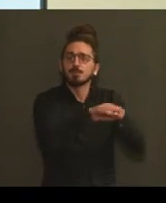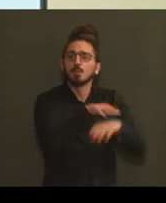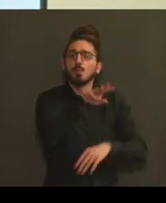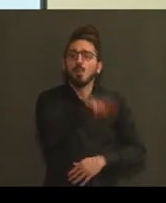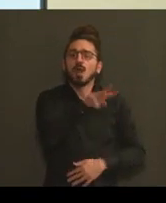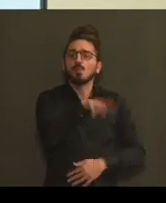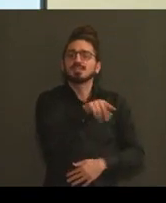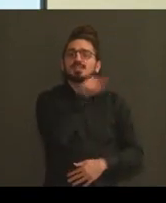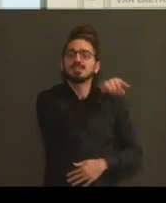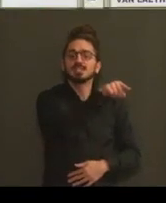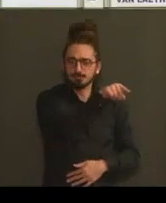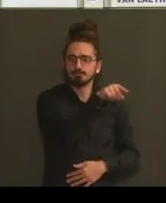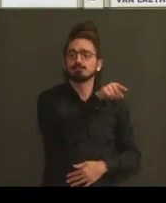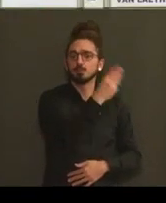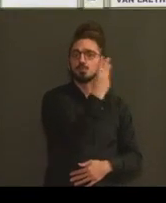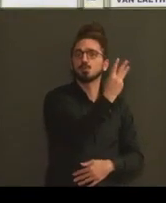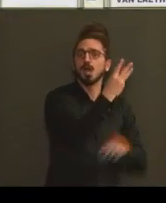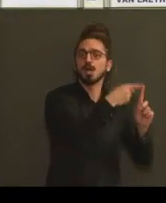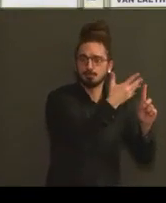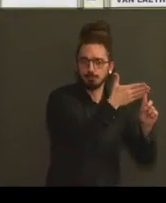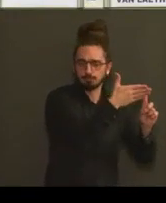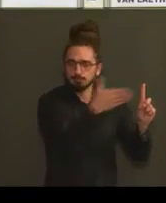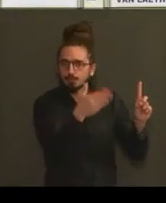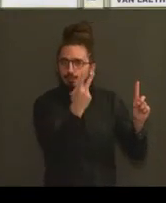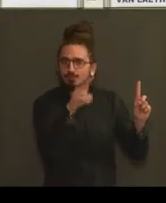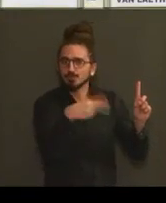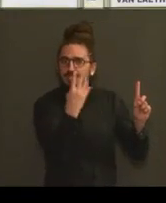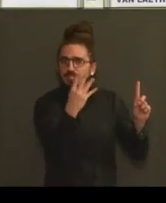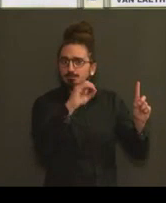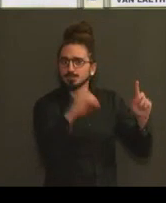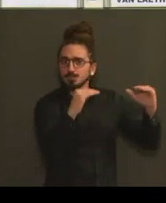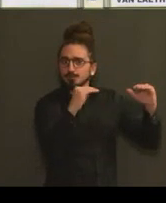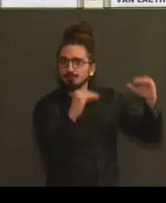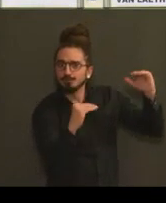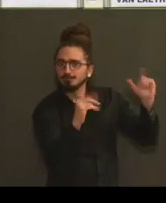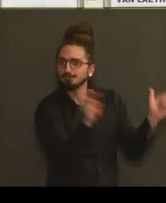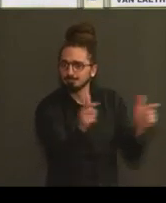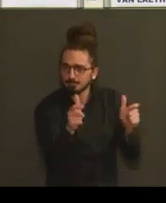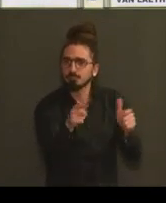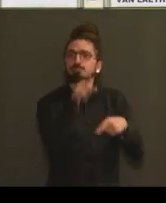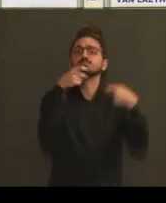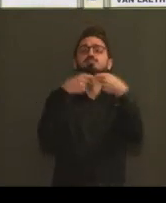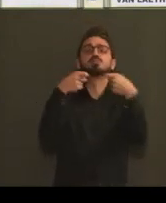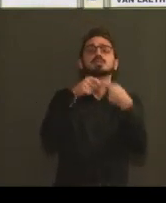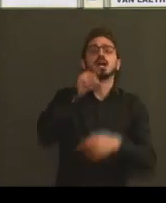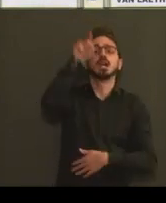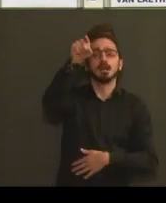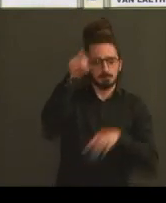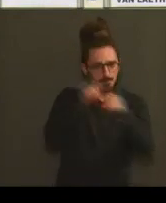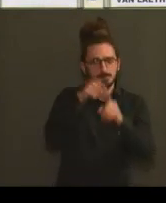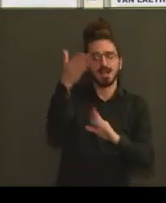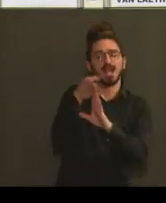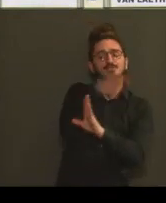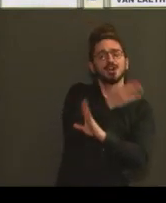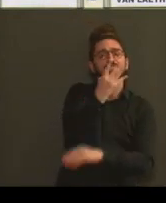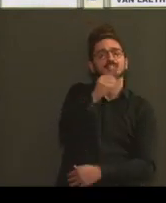à 2,4, à Bruxelles de 4,7 à 1,7 et en Flandre de 4,5